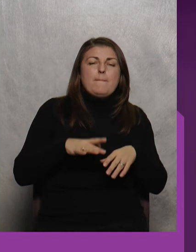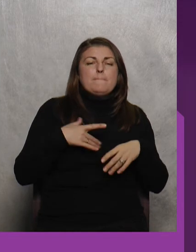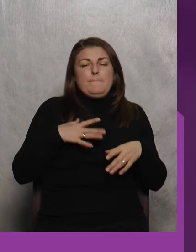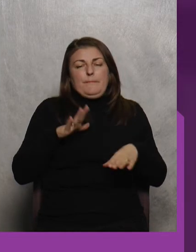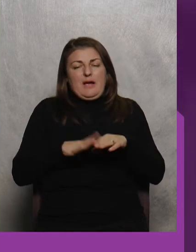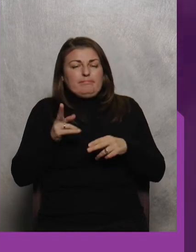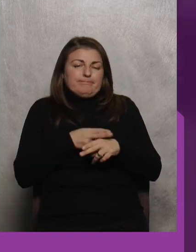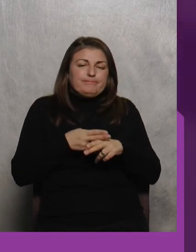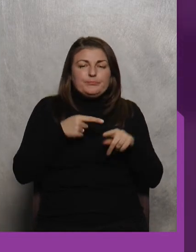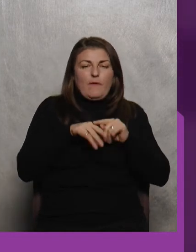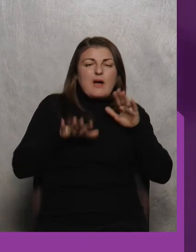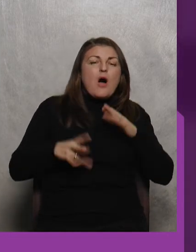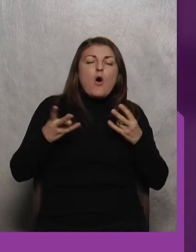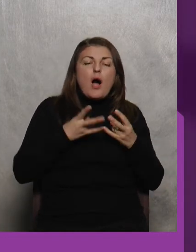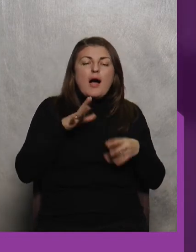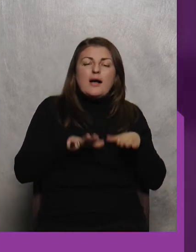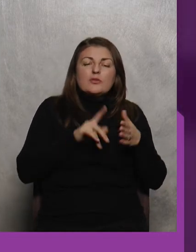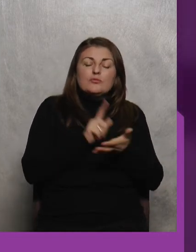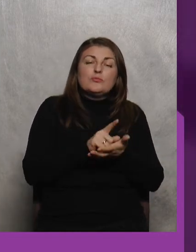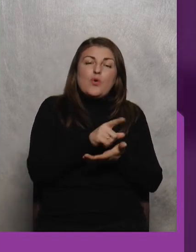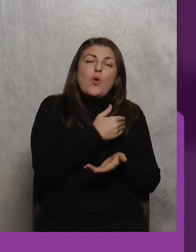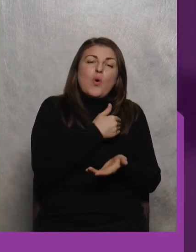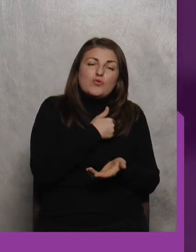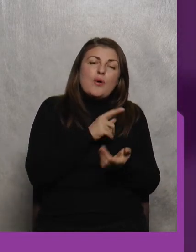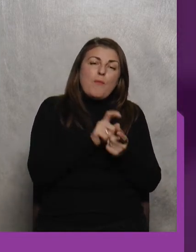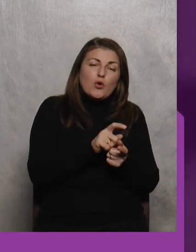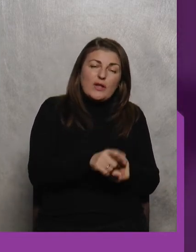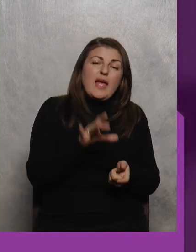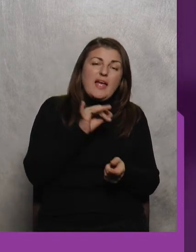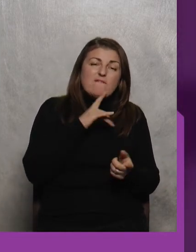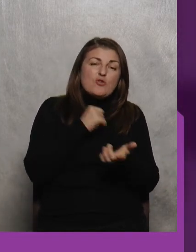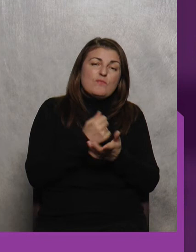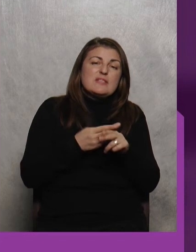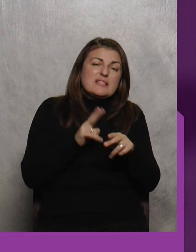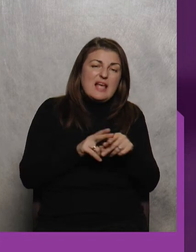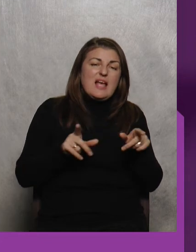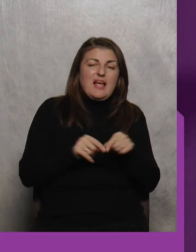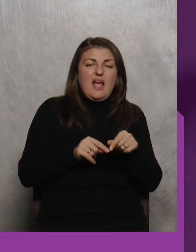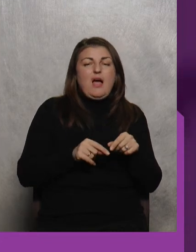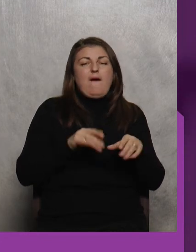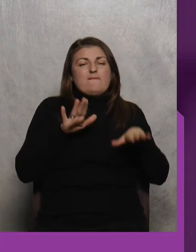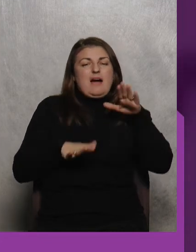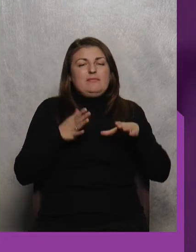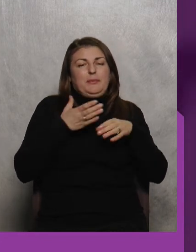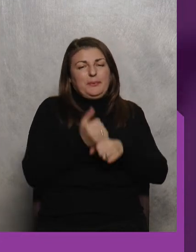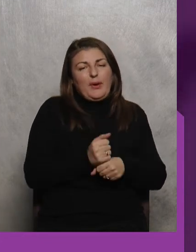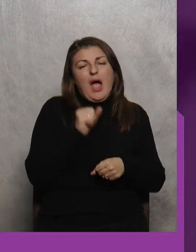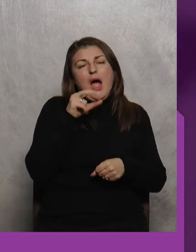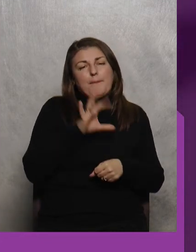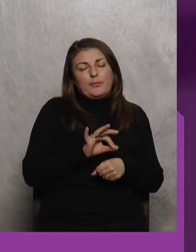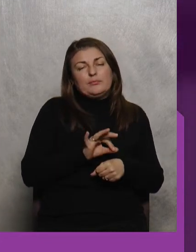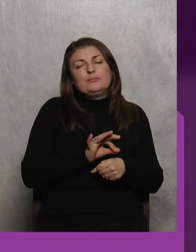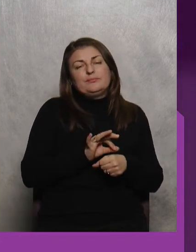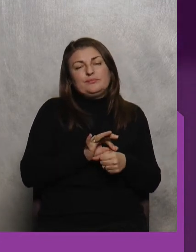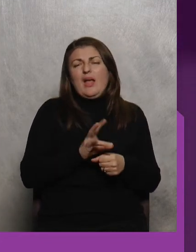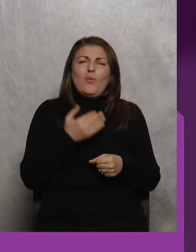підганяє свою вагу до тієї вагової категорії, в якій він хоче боротися. І в основному це згонка ваги. Або